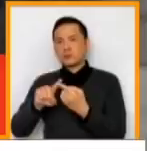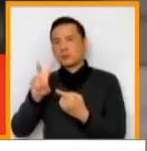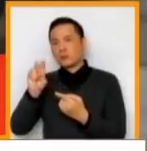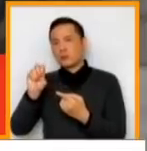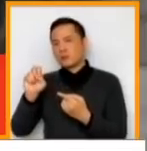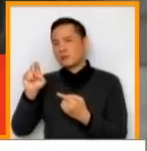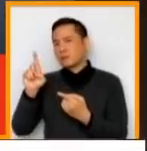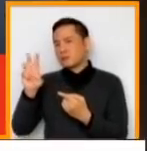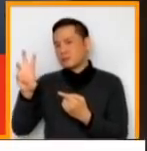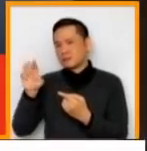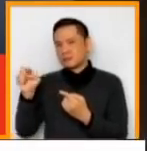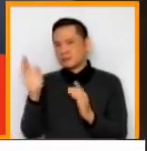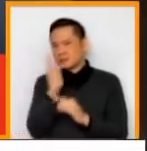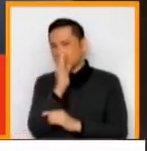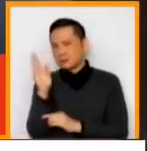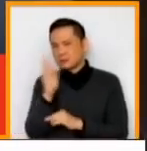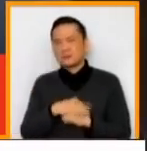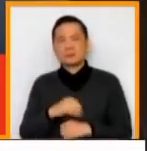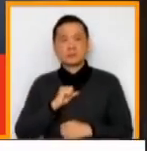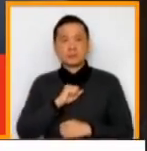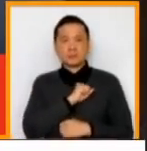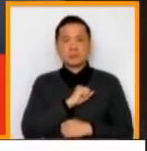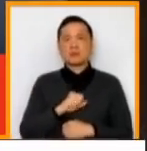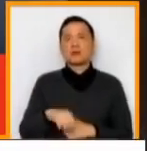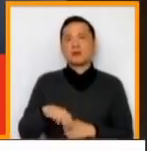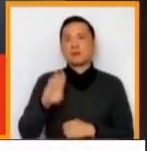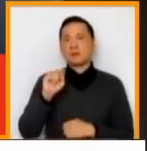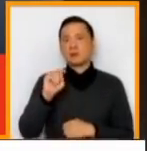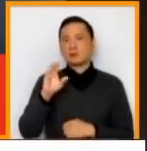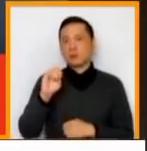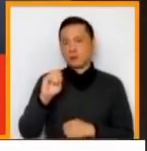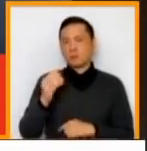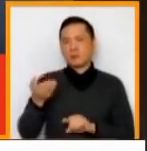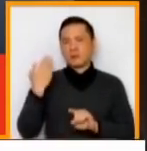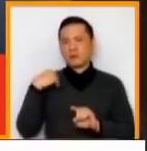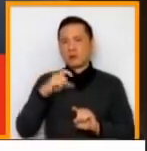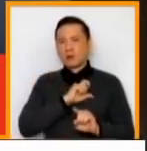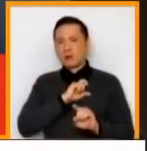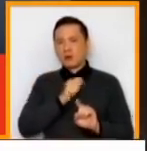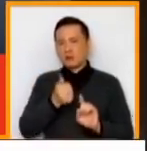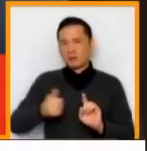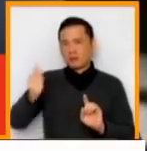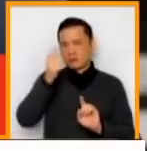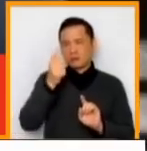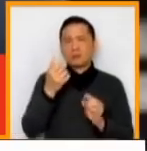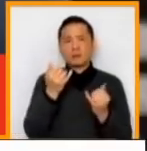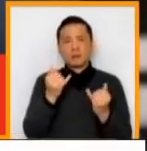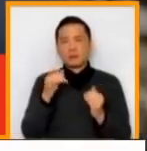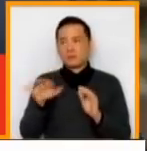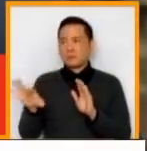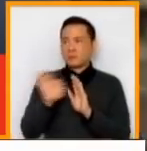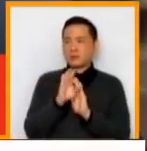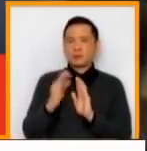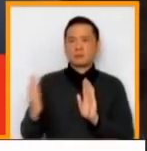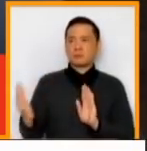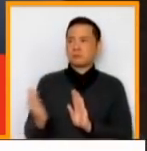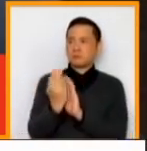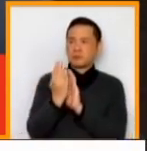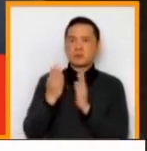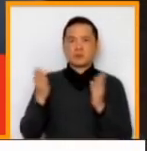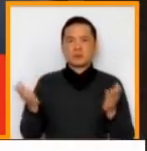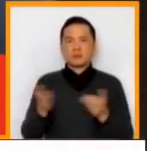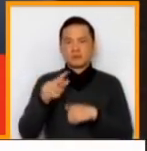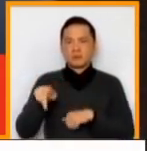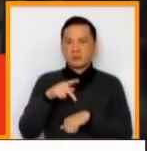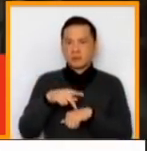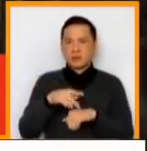Senado, sinabi ni Senador Ronald Bato de la Rosa na dating PNP chief, mas pipiliin niyang humarap sa investigasyon dito sa Pilipinas